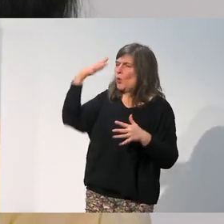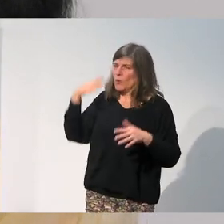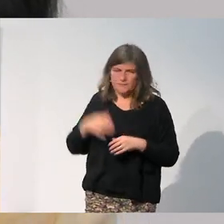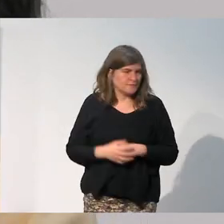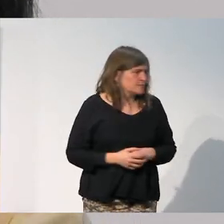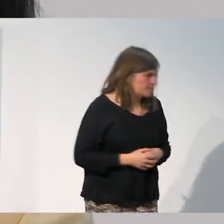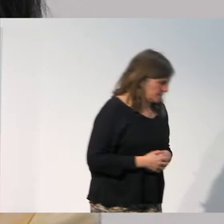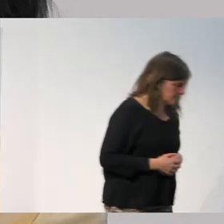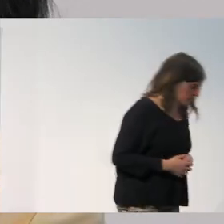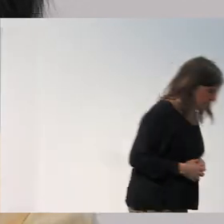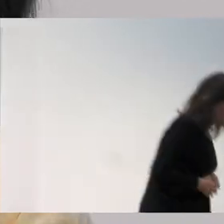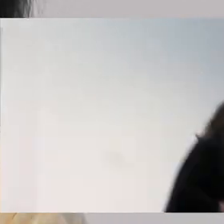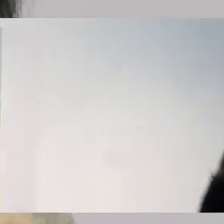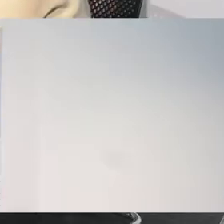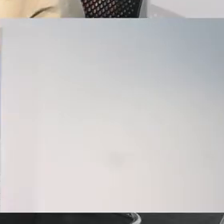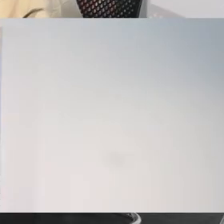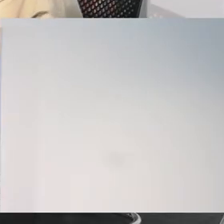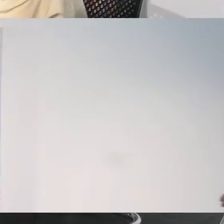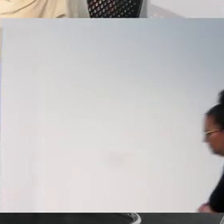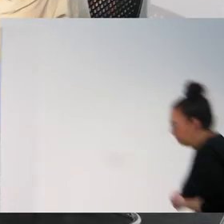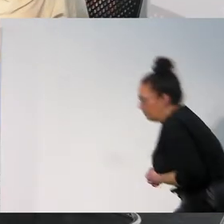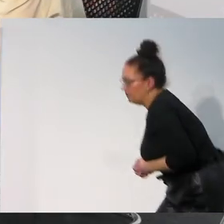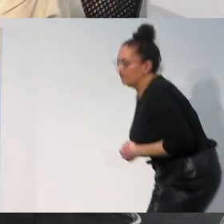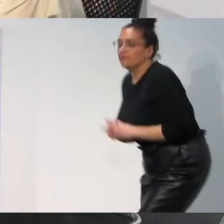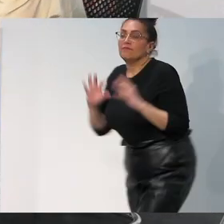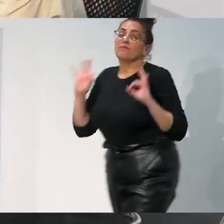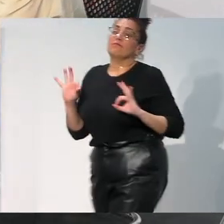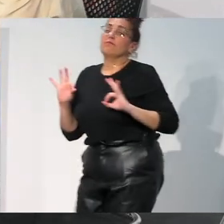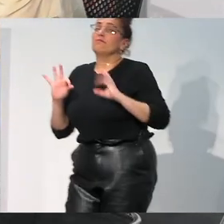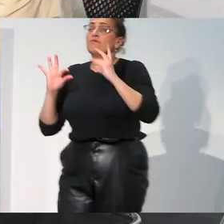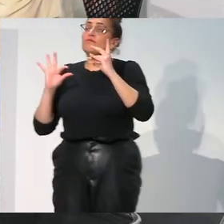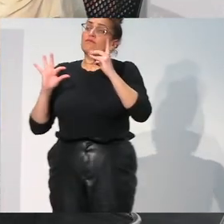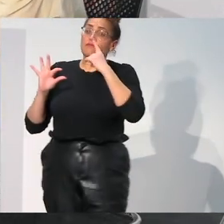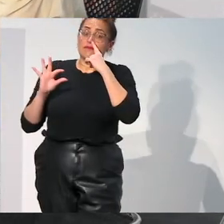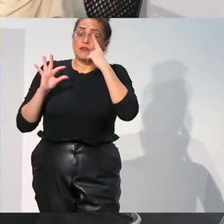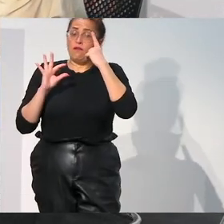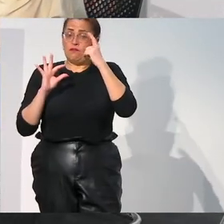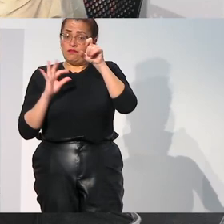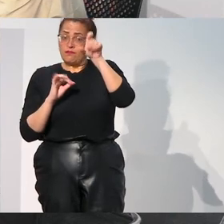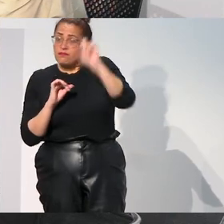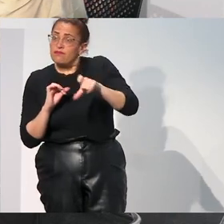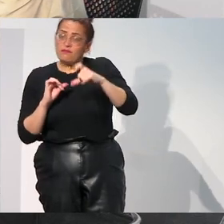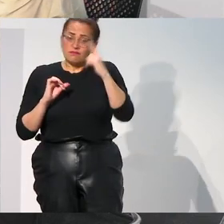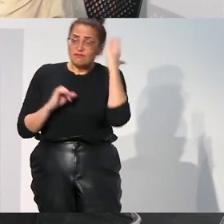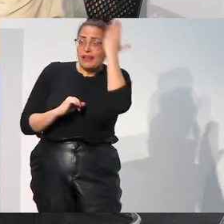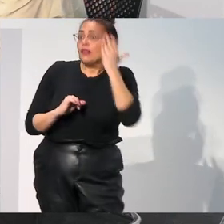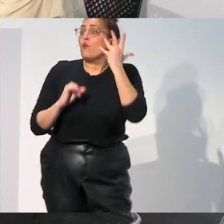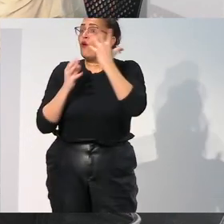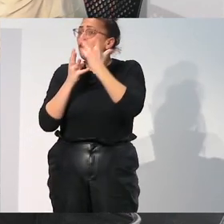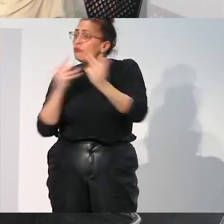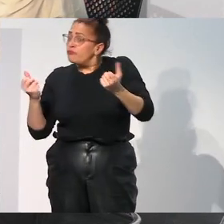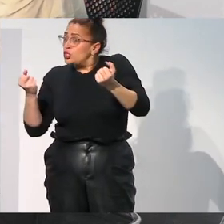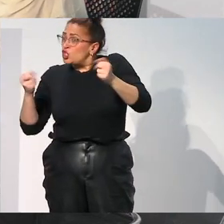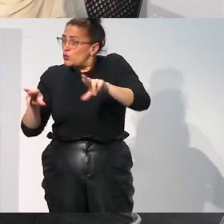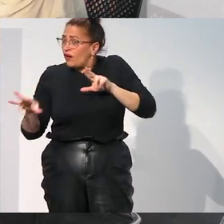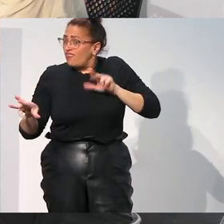indéniablement. Rencontrer quelqu'un, enfin rencontrer un être qui disparaîtra pour toujours, c'est vraiment